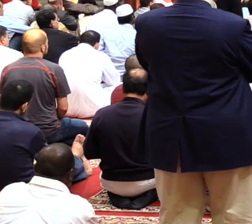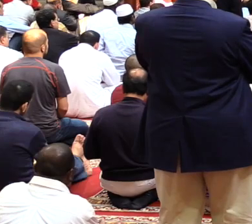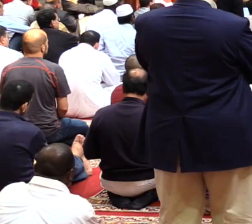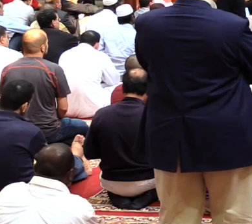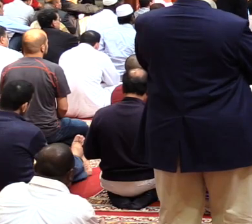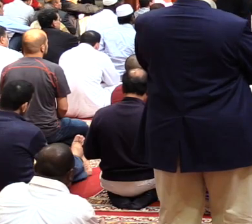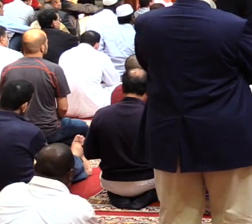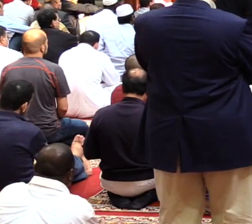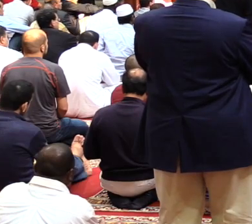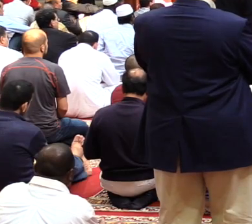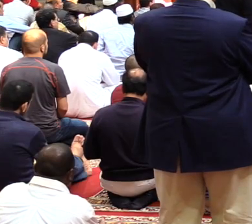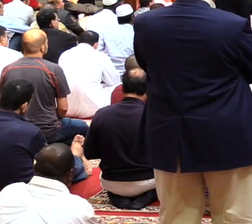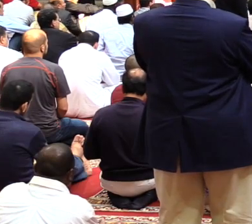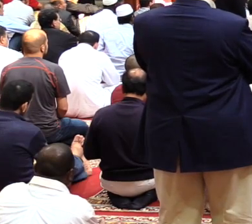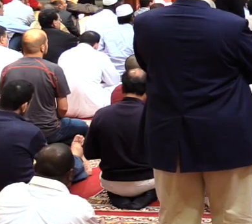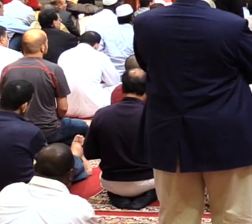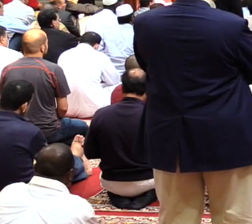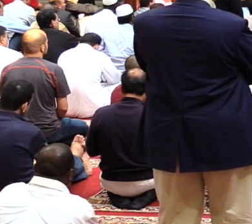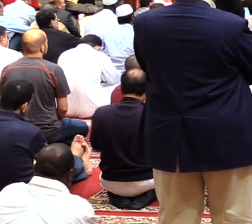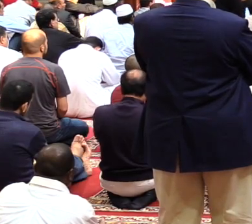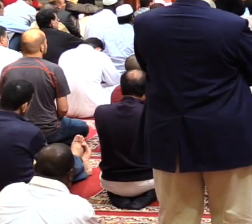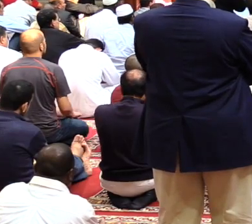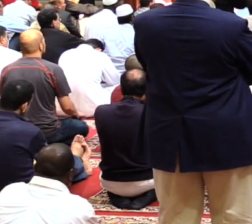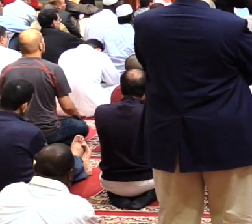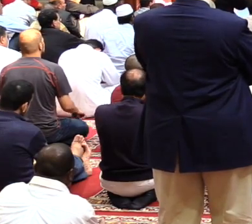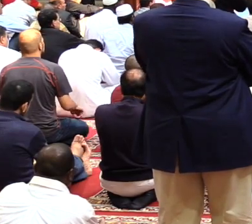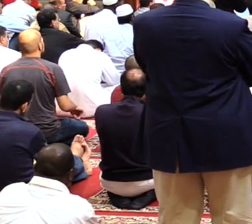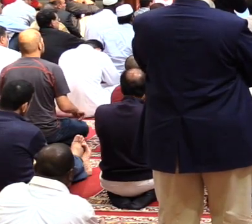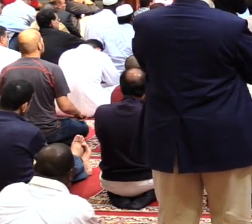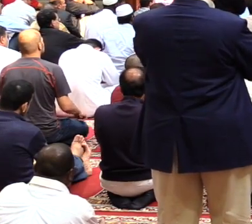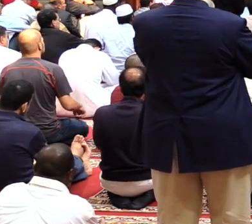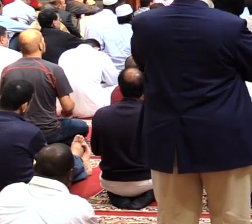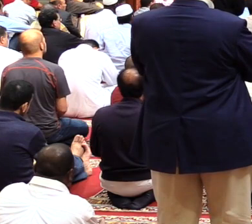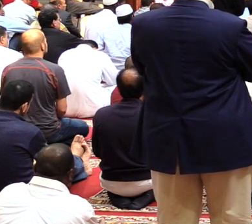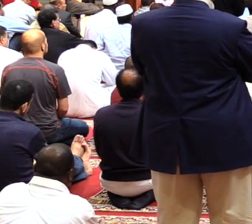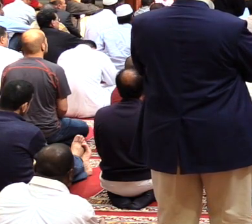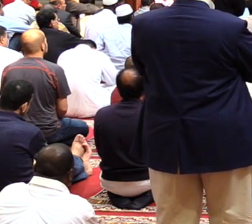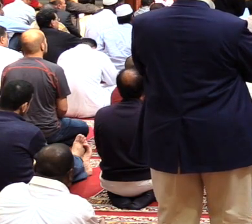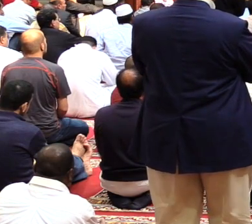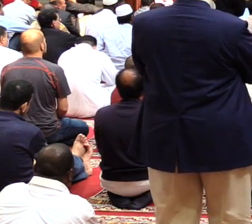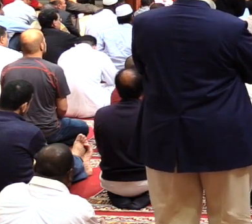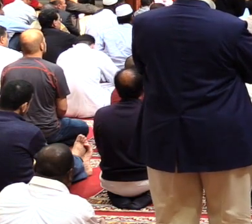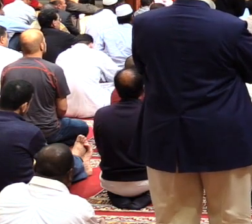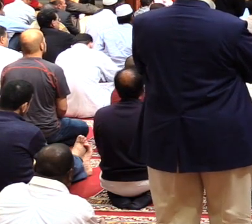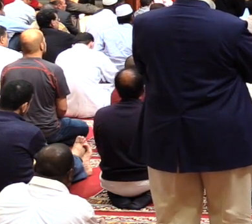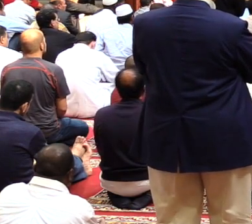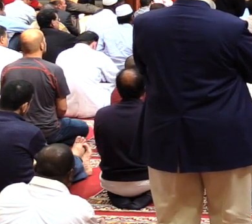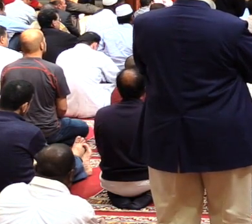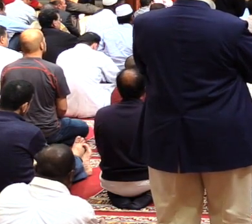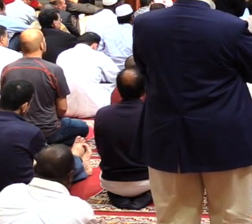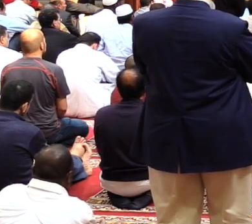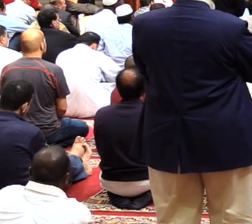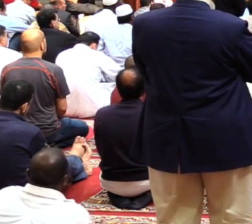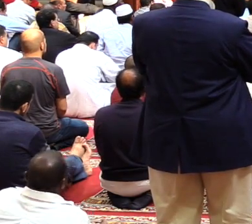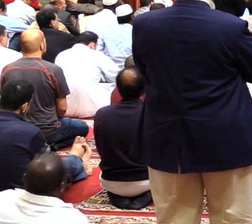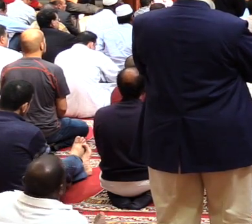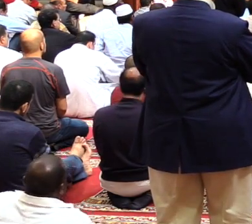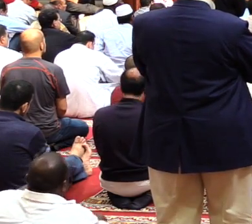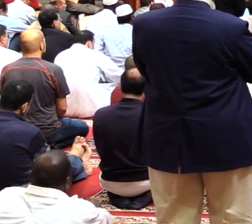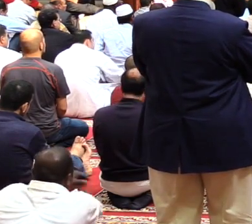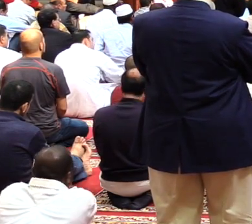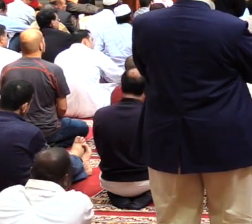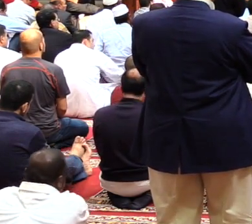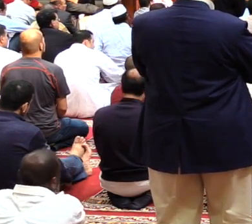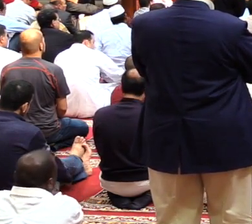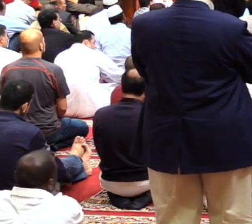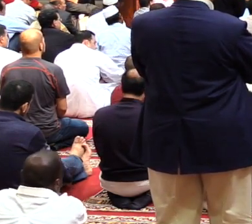الحمد لله، والصلاة والسلام على رسول الله وعلى آله وصحبه ومن والاه،